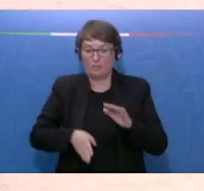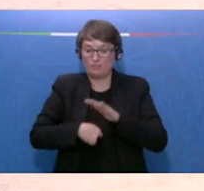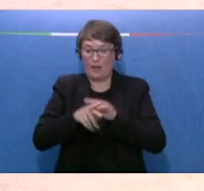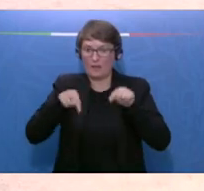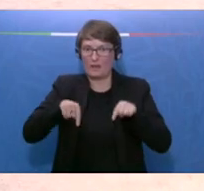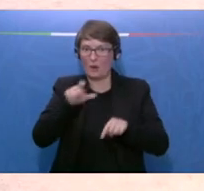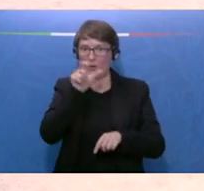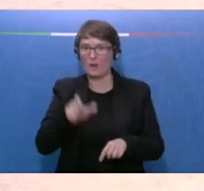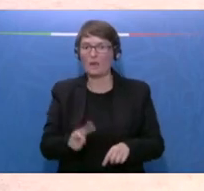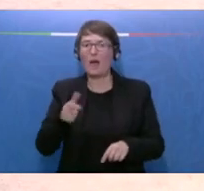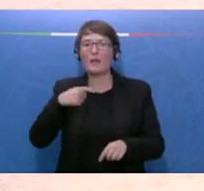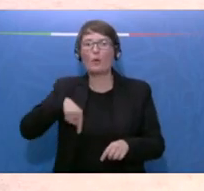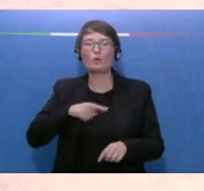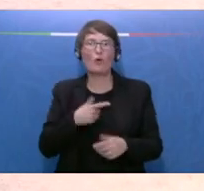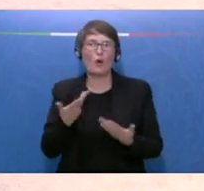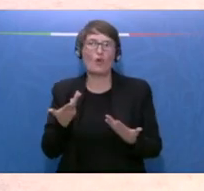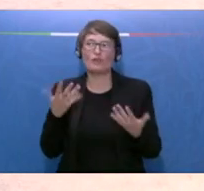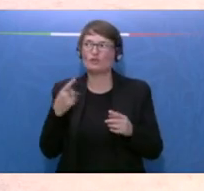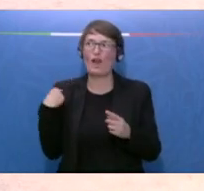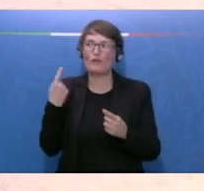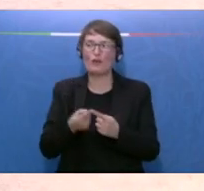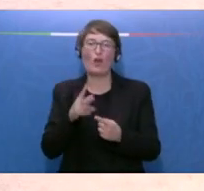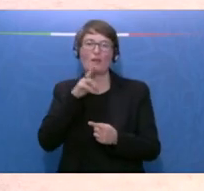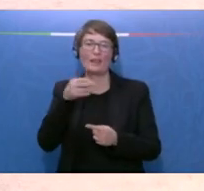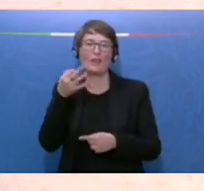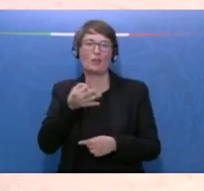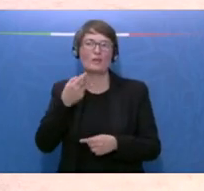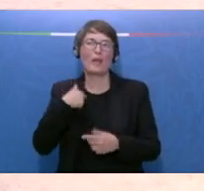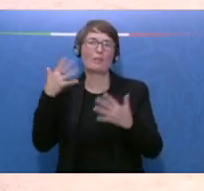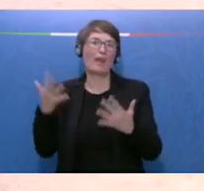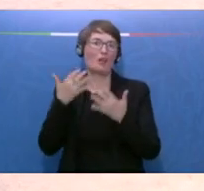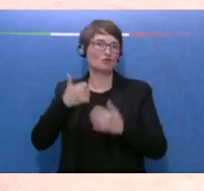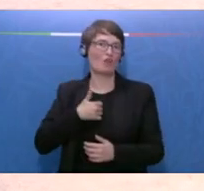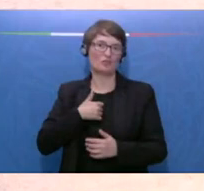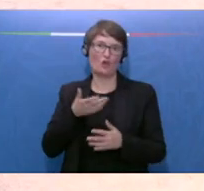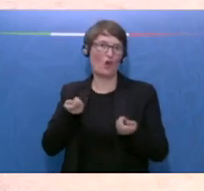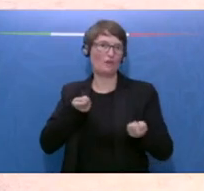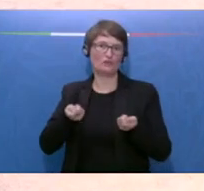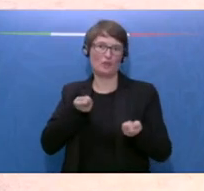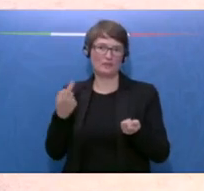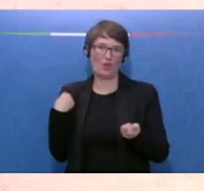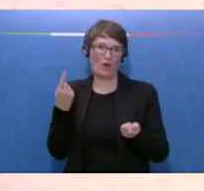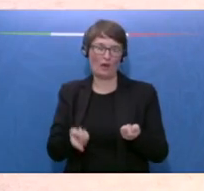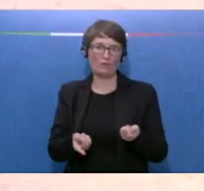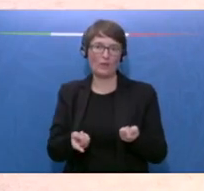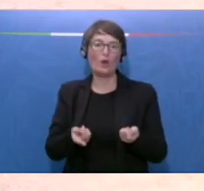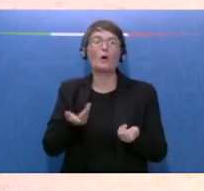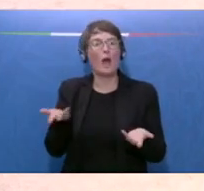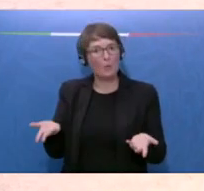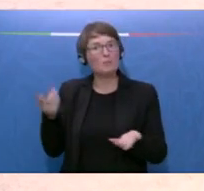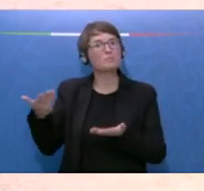come si è sempre detto lasciati molto soli in tutto ciò quindi questa è un'iniziativa che va in quella